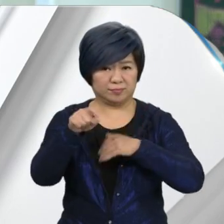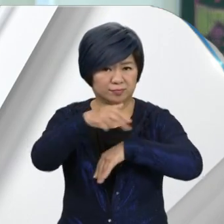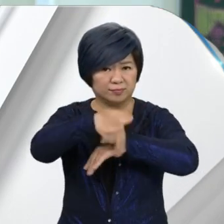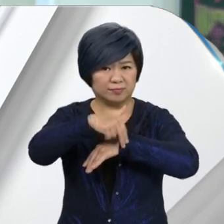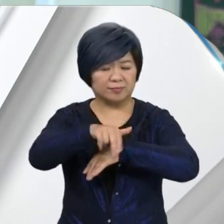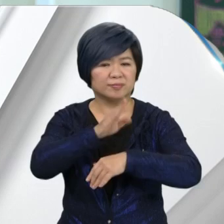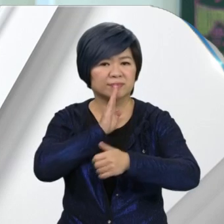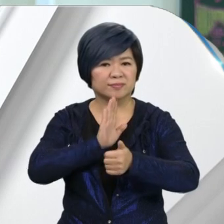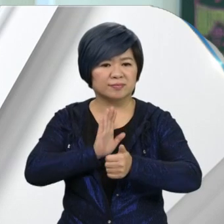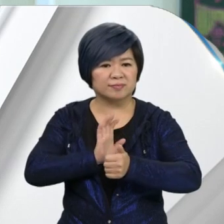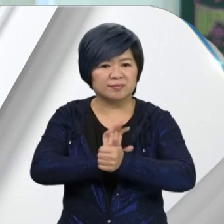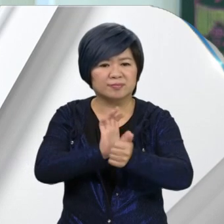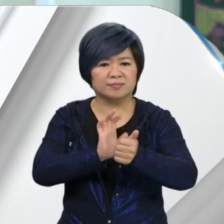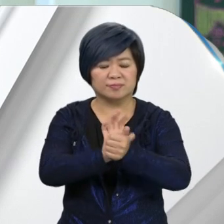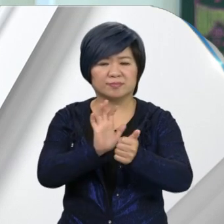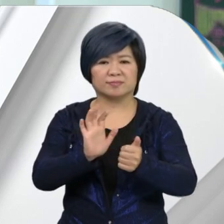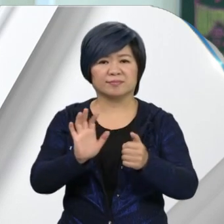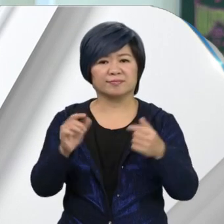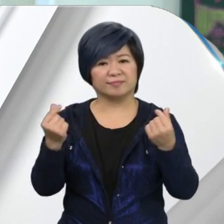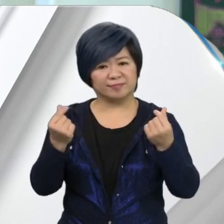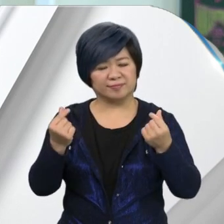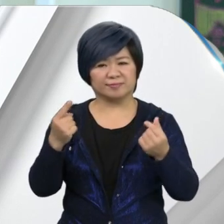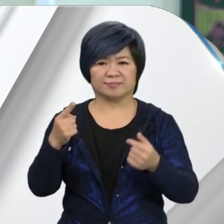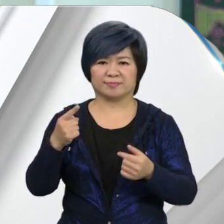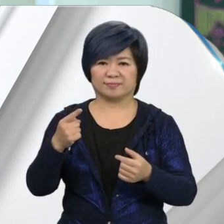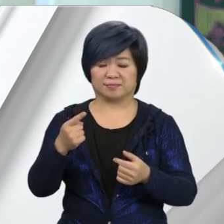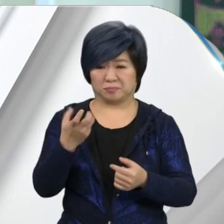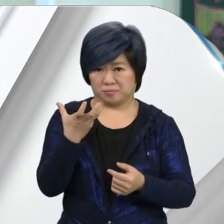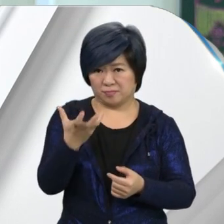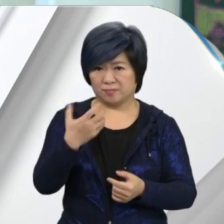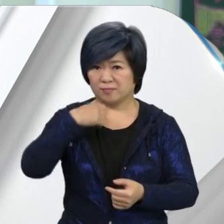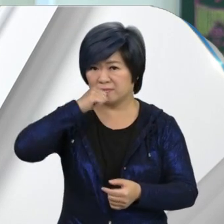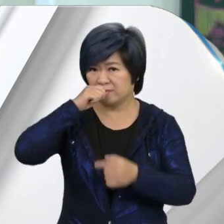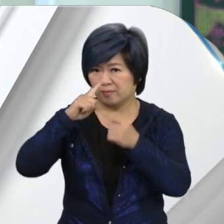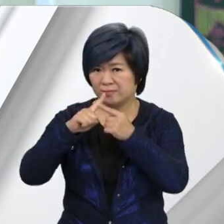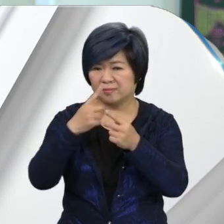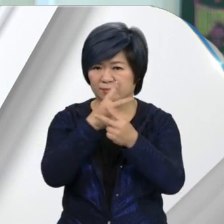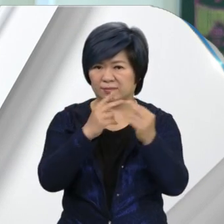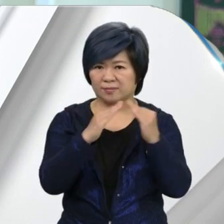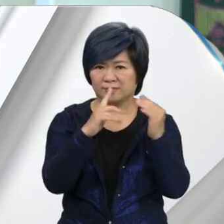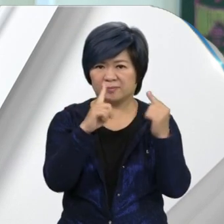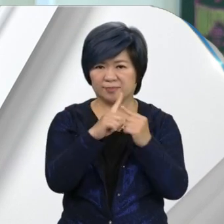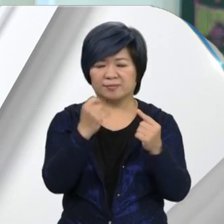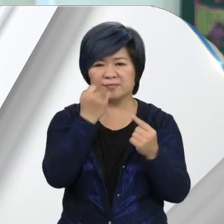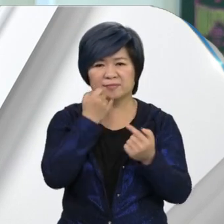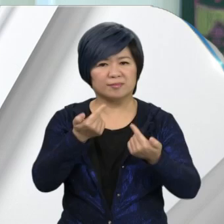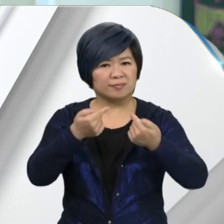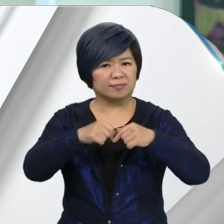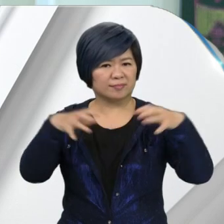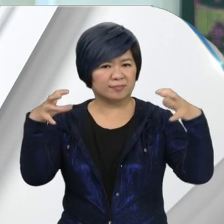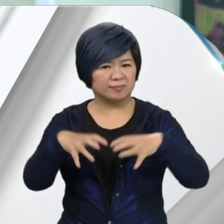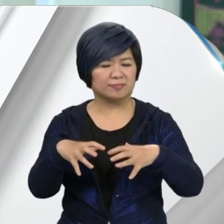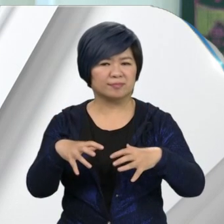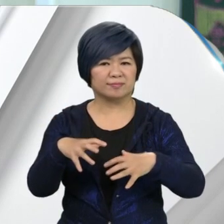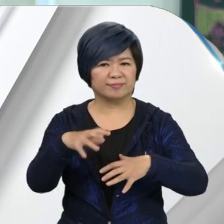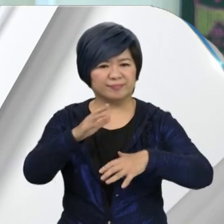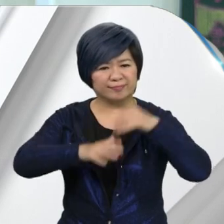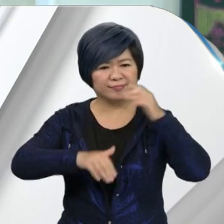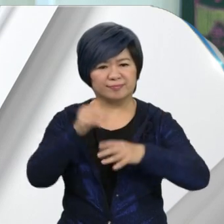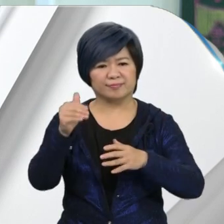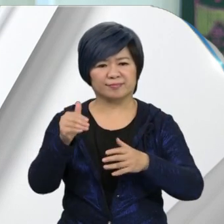广、推广啊，较侪的河洛人、客人来融入这个族群啊，